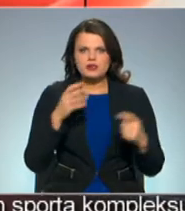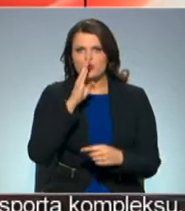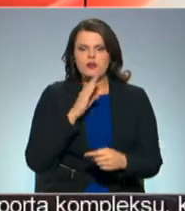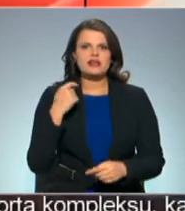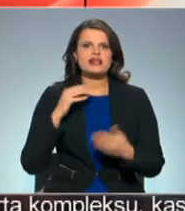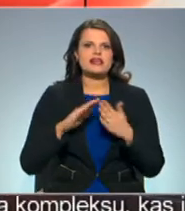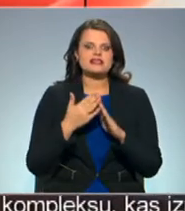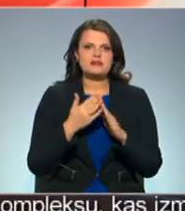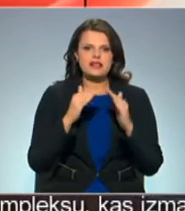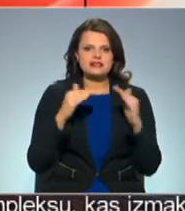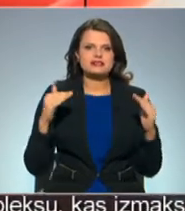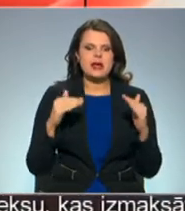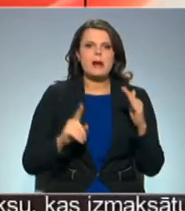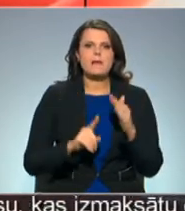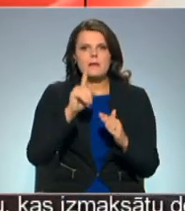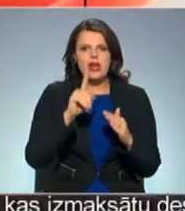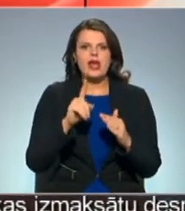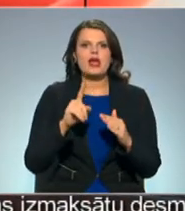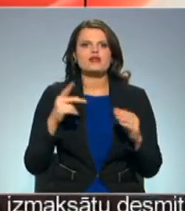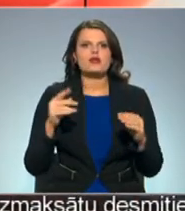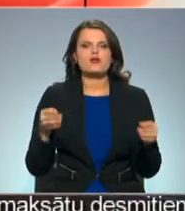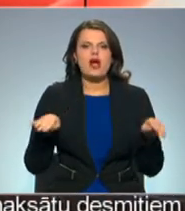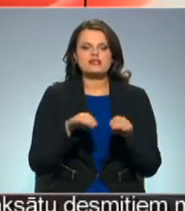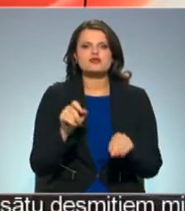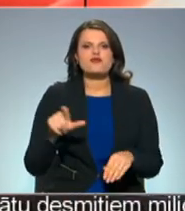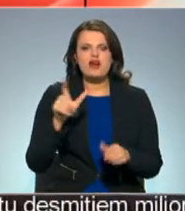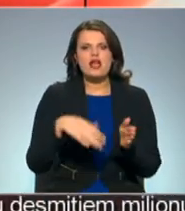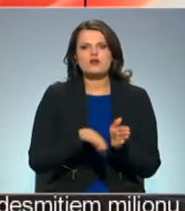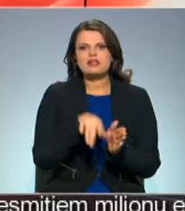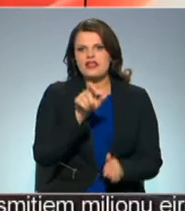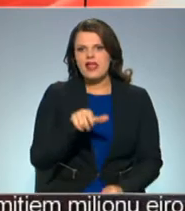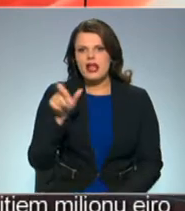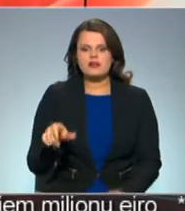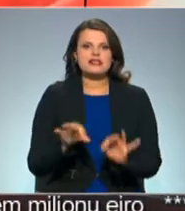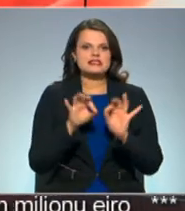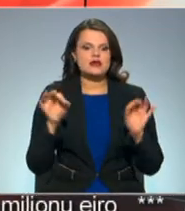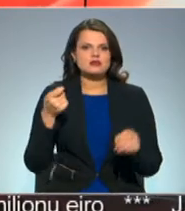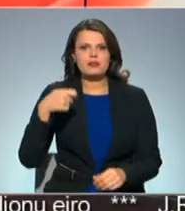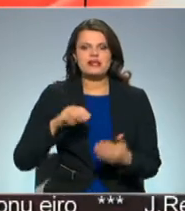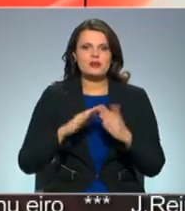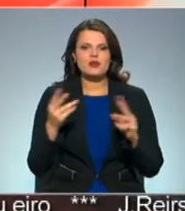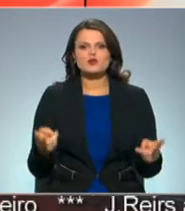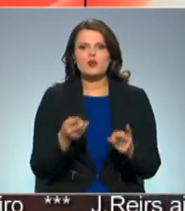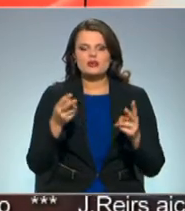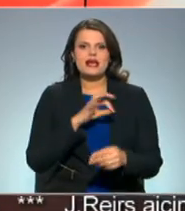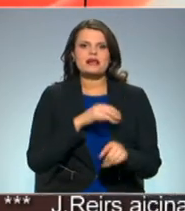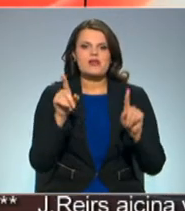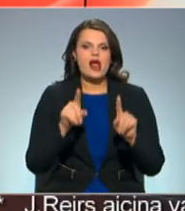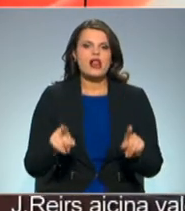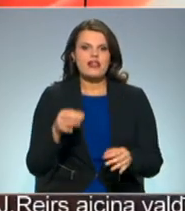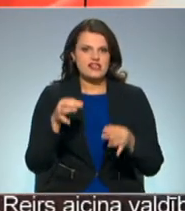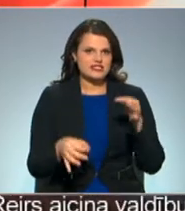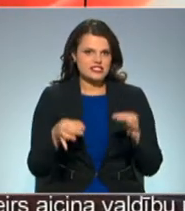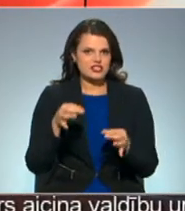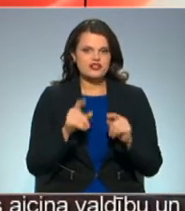Pamatīgam Rīgas pils bēniņu un jumta maketam aizsedzot vairākus lietas dalībniekus, sāksies prezidenta pils ugunsgrēka krimināllietas